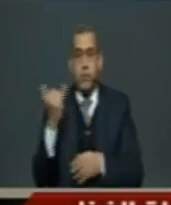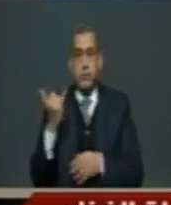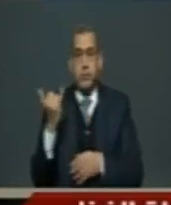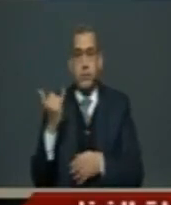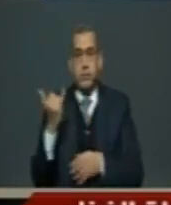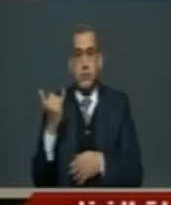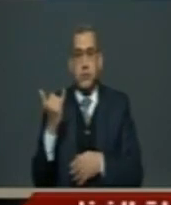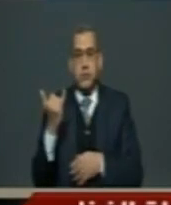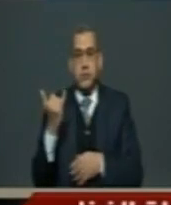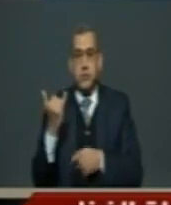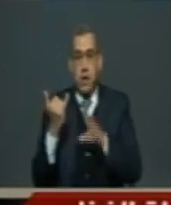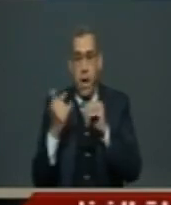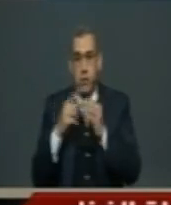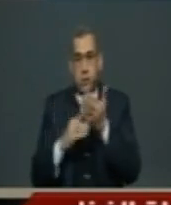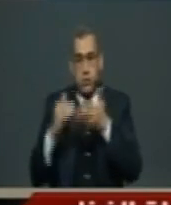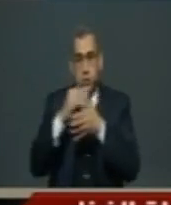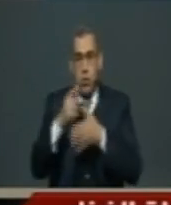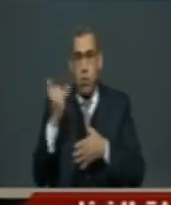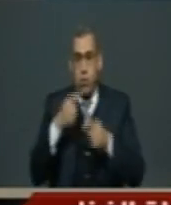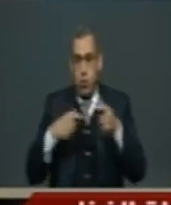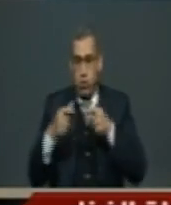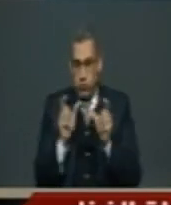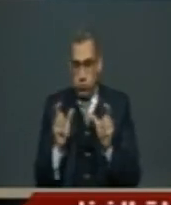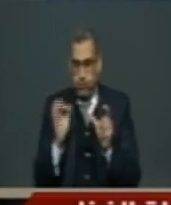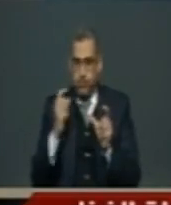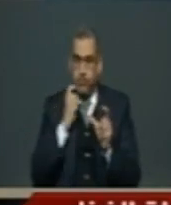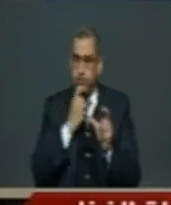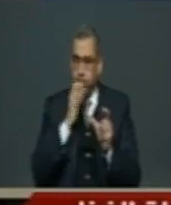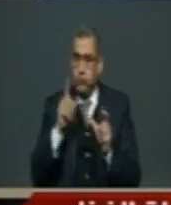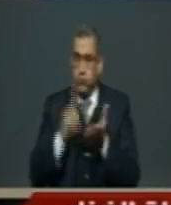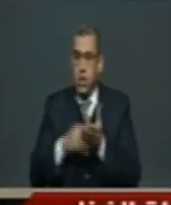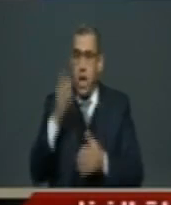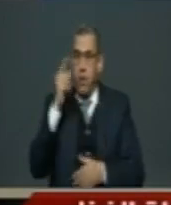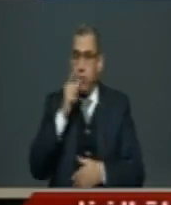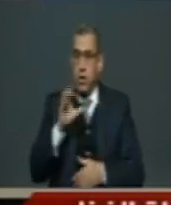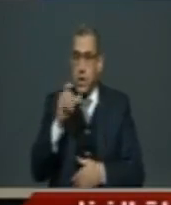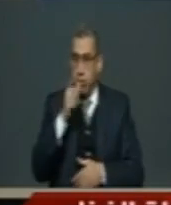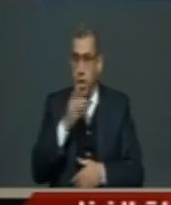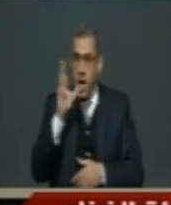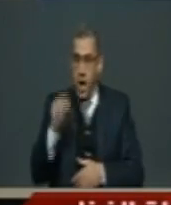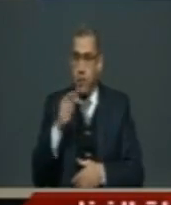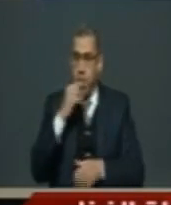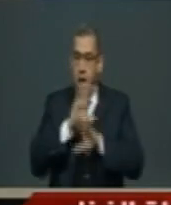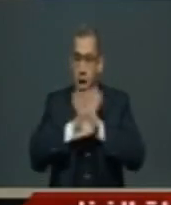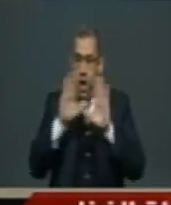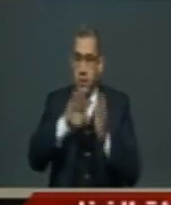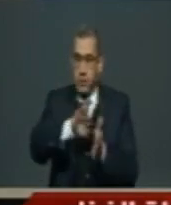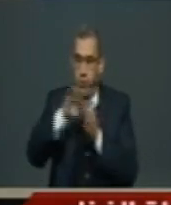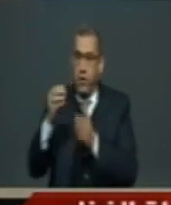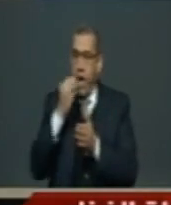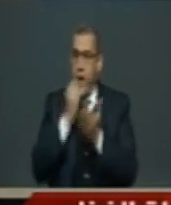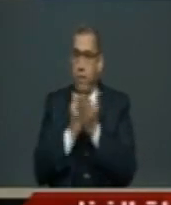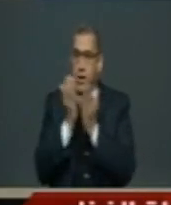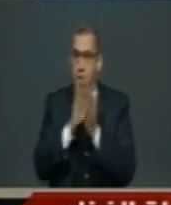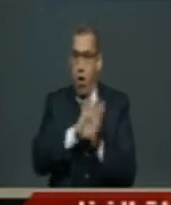لها درجة كبيرة من الحوكمة. وزي ما سيادتك قلت اهو خلاص عملنا الوجبات المدرسية،